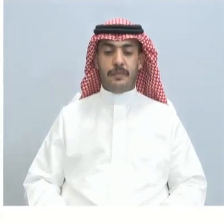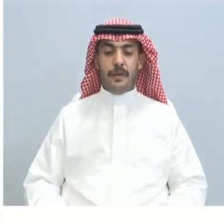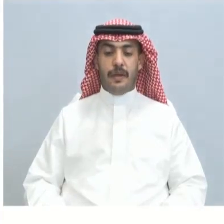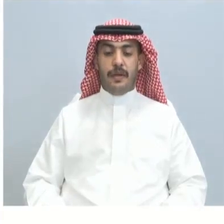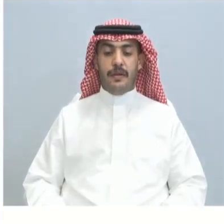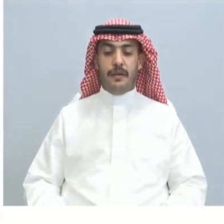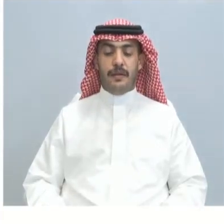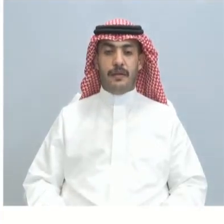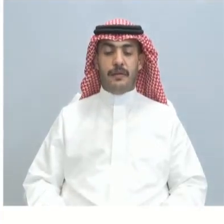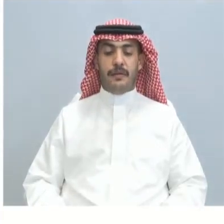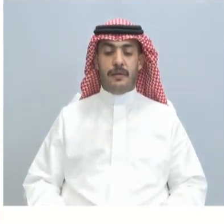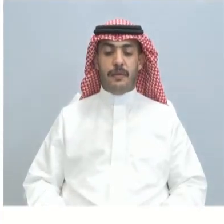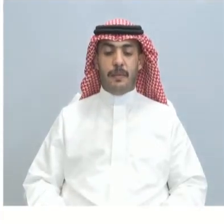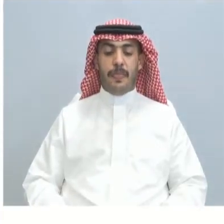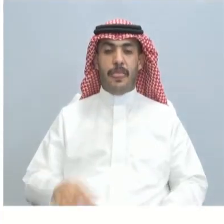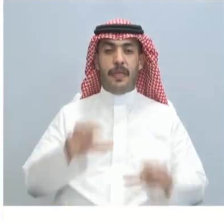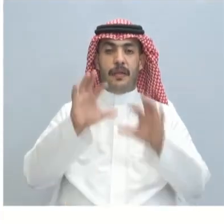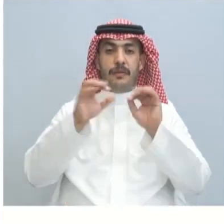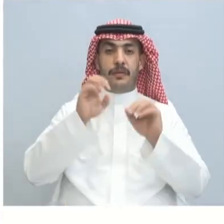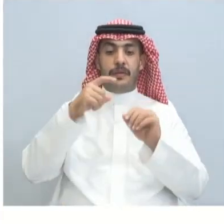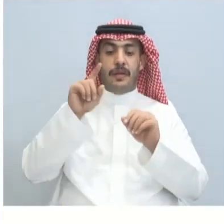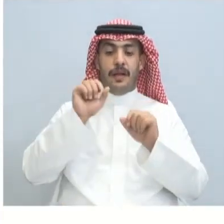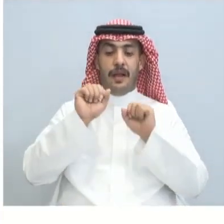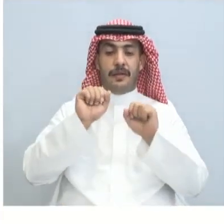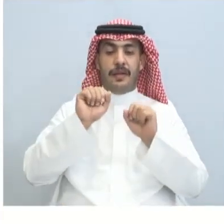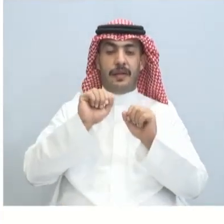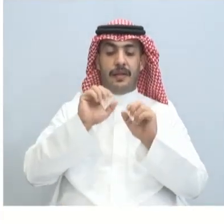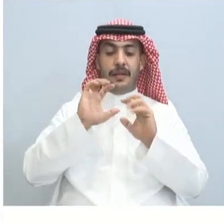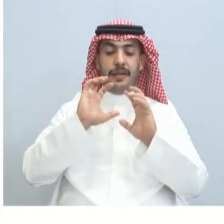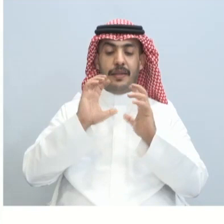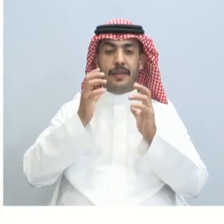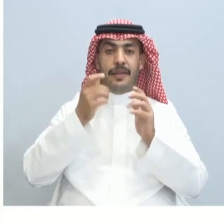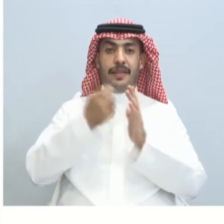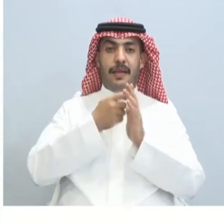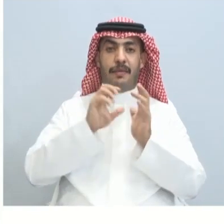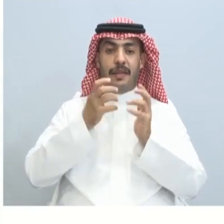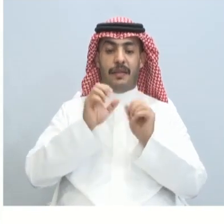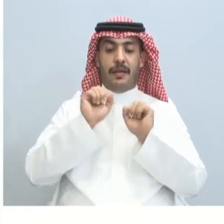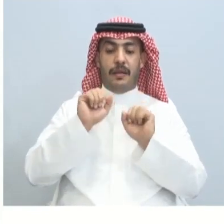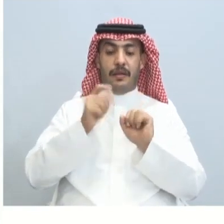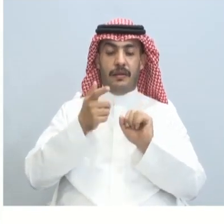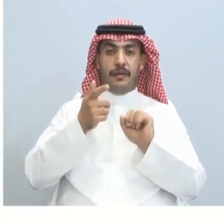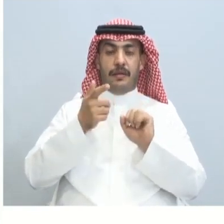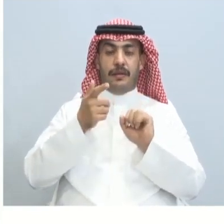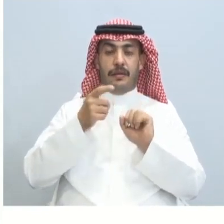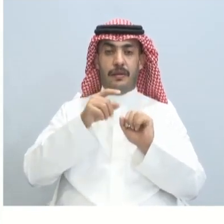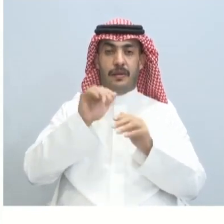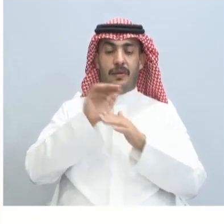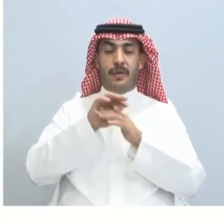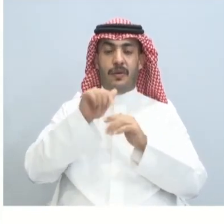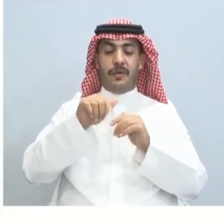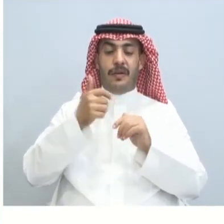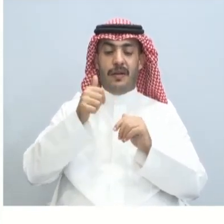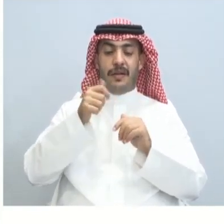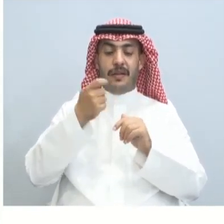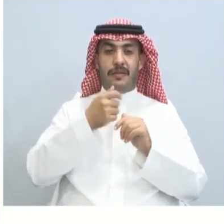ناتي لسؤال اخر اختر اجابه الصحيحه من خصائص الكتابه الاداريه ما هي الخصائص التي ذكرناها في درس اليوم